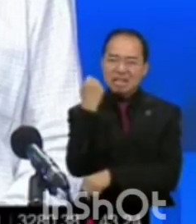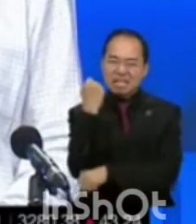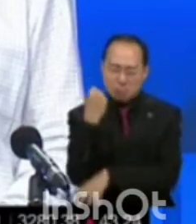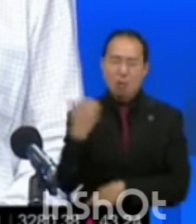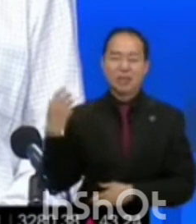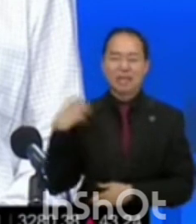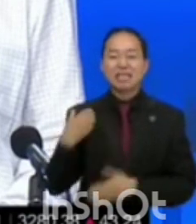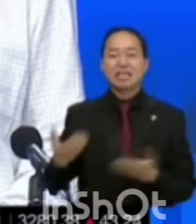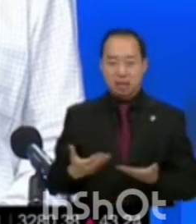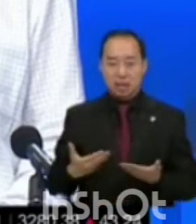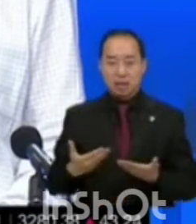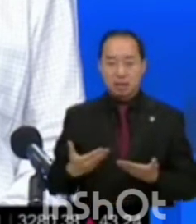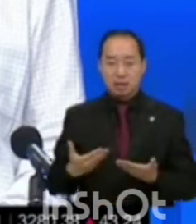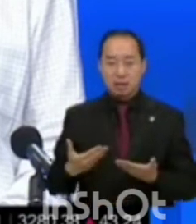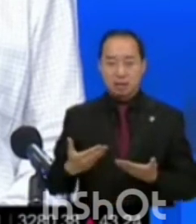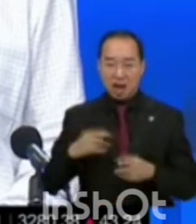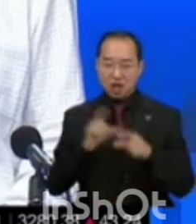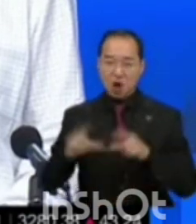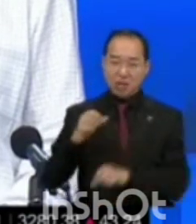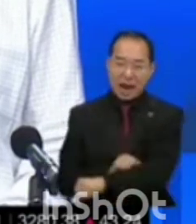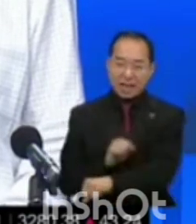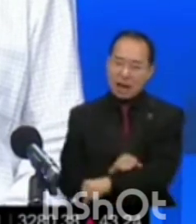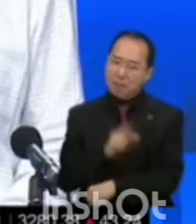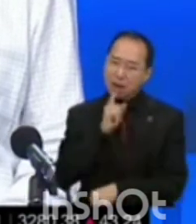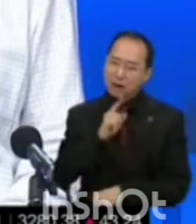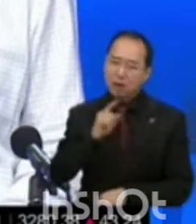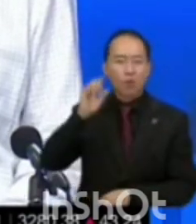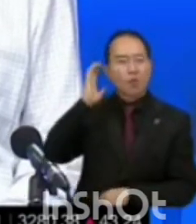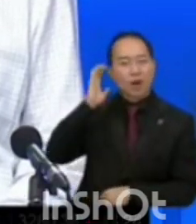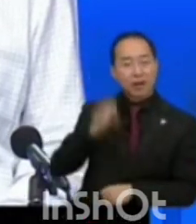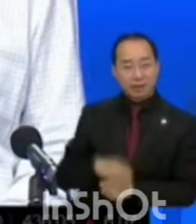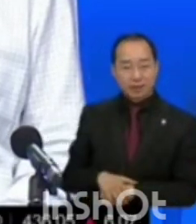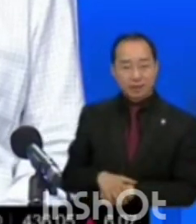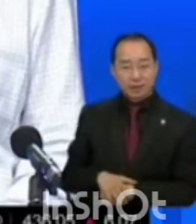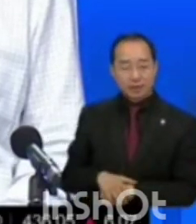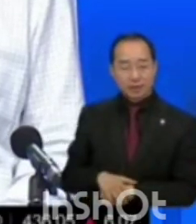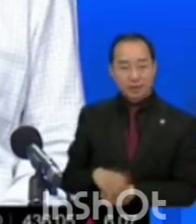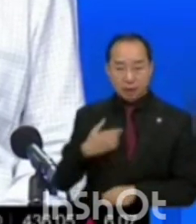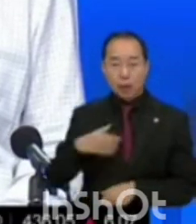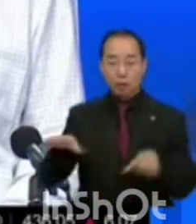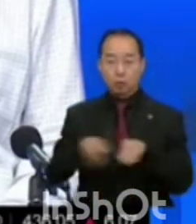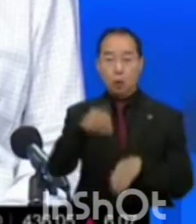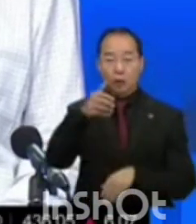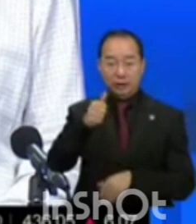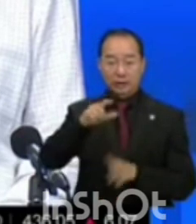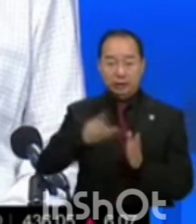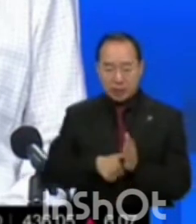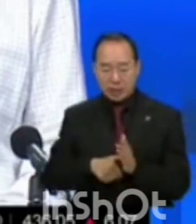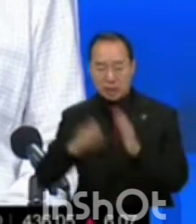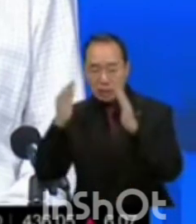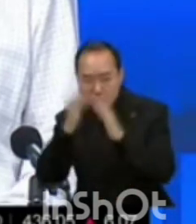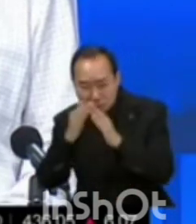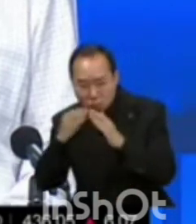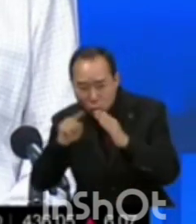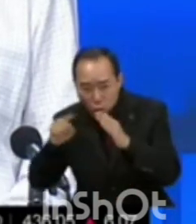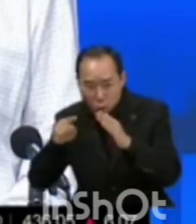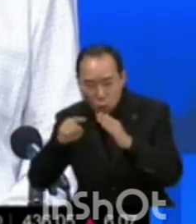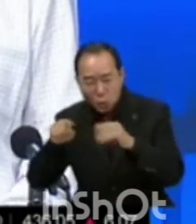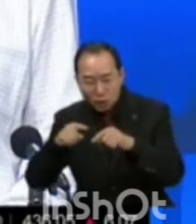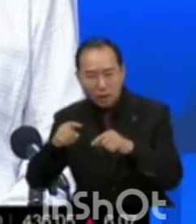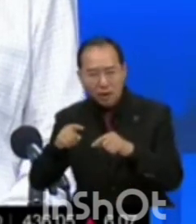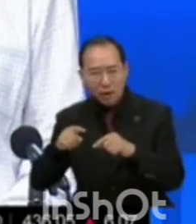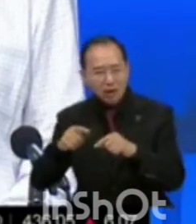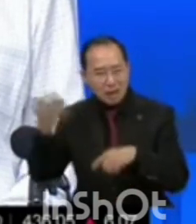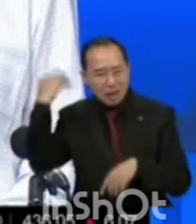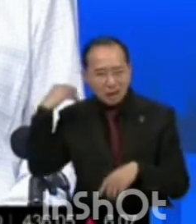아니냐. 그래서 제가 좀 죄송한 말씀입니다만은 제가 총리가 돼서는 이제 부동산 정책 같은 것을 규제